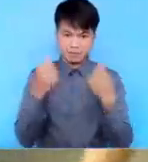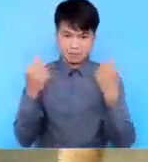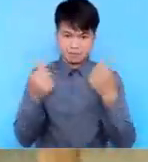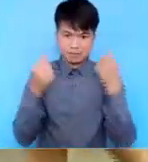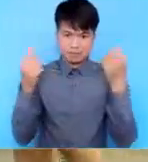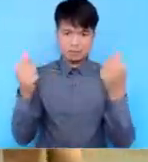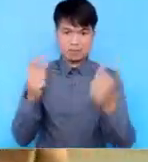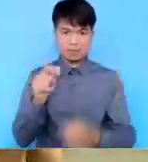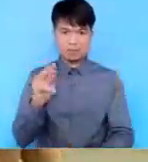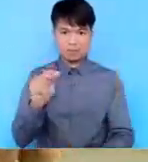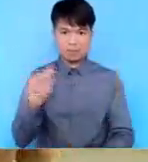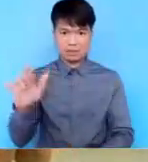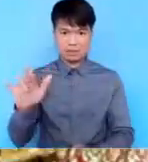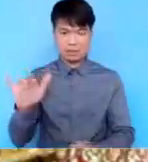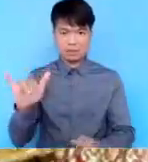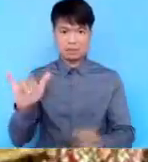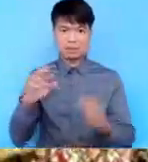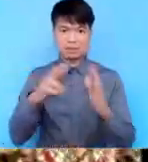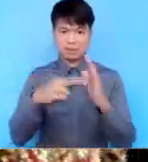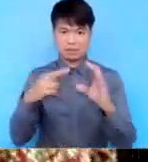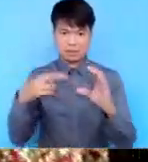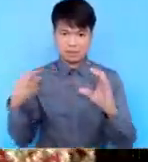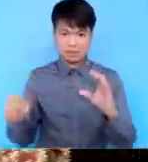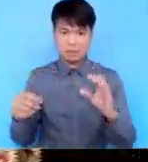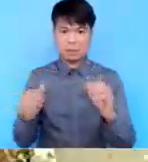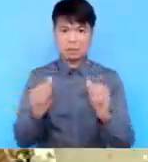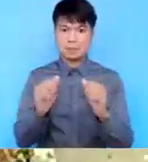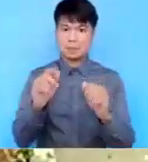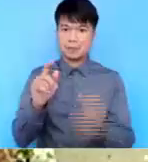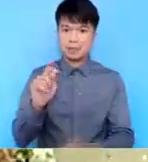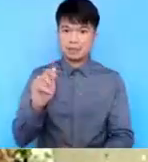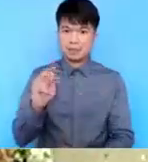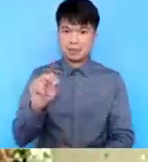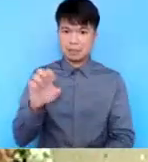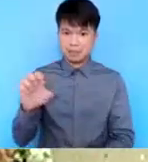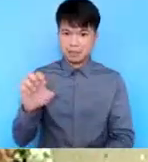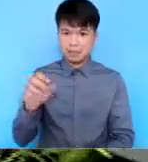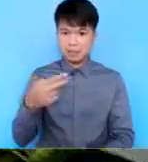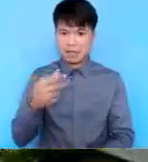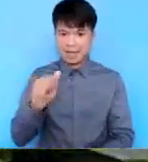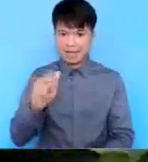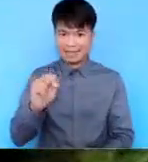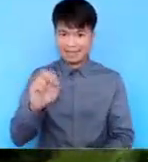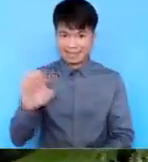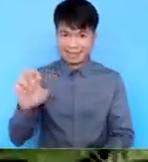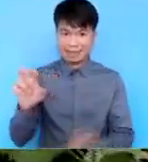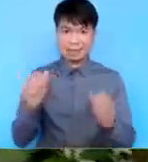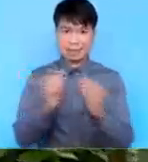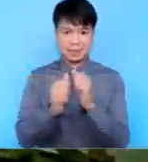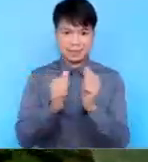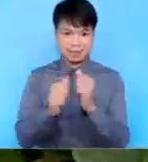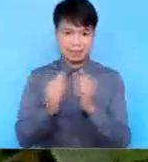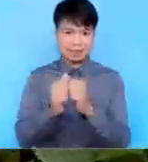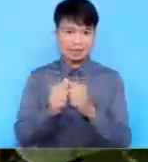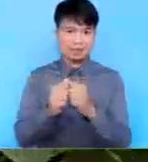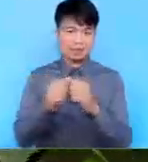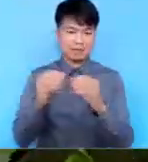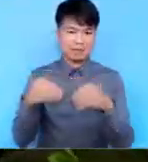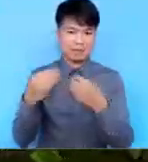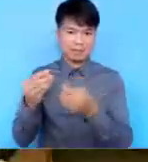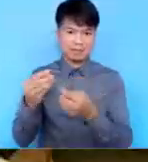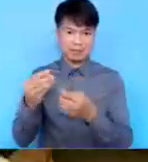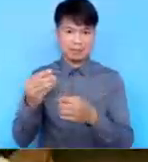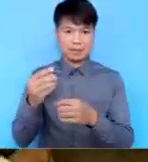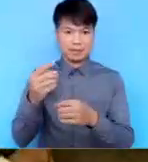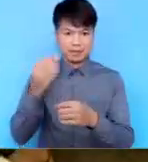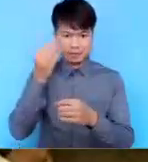kapag pinapakiusap o bilin. Paraan din ng bayan ang Hane Festival para matulungan ang mga local farmers at maliliit na